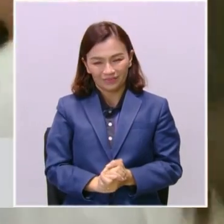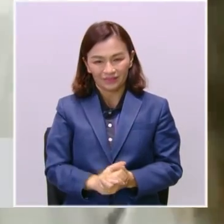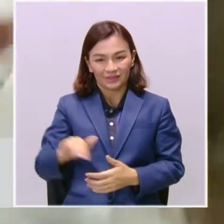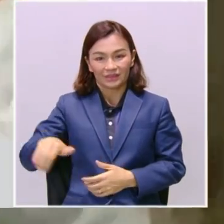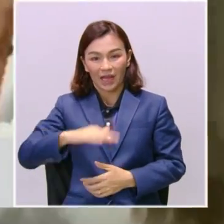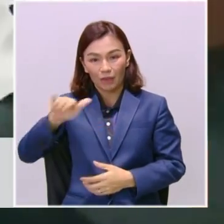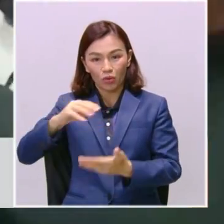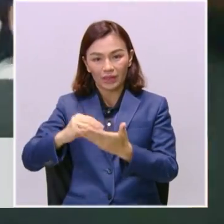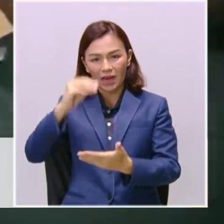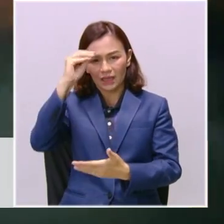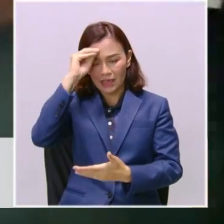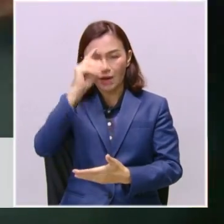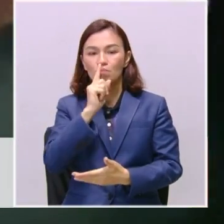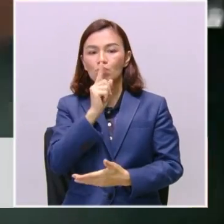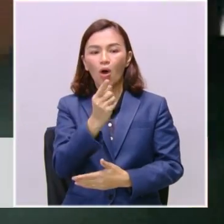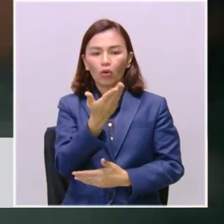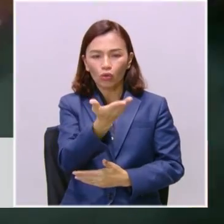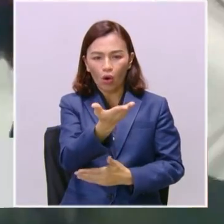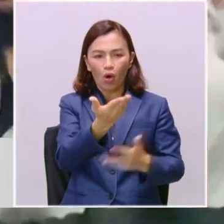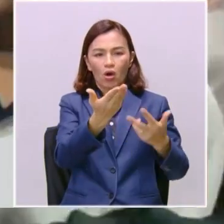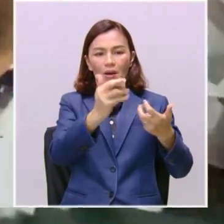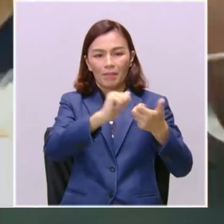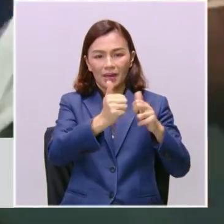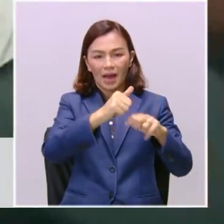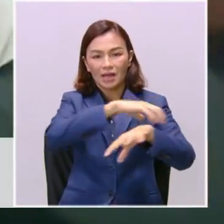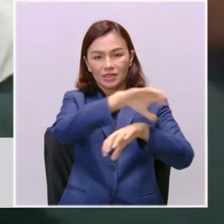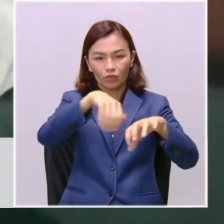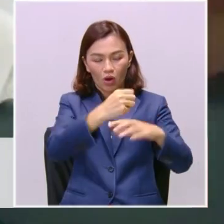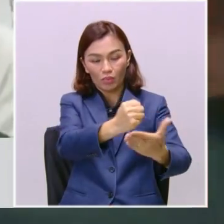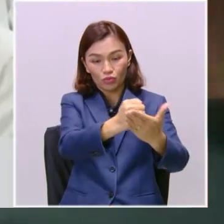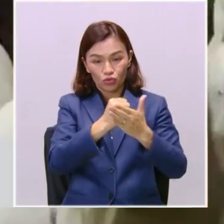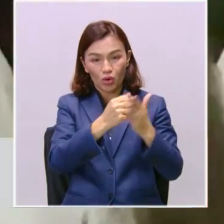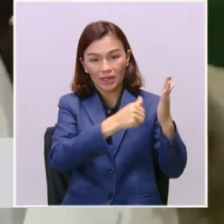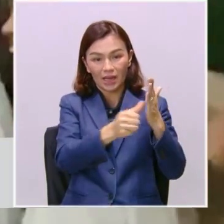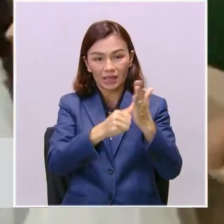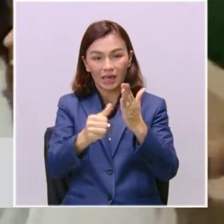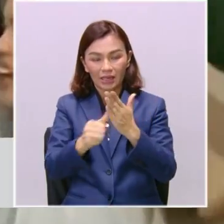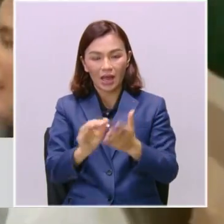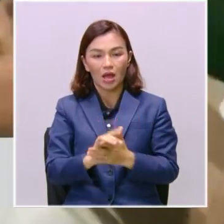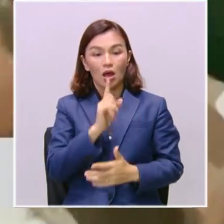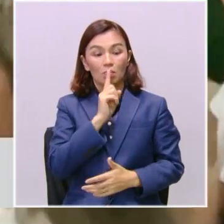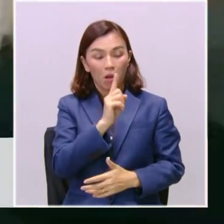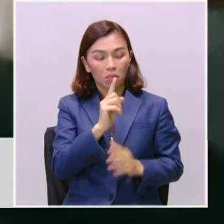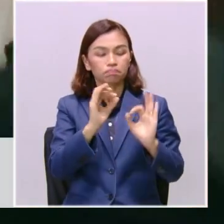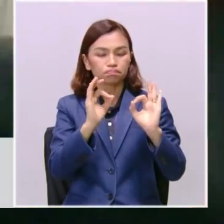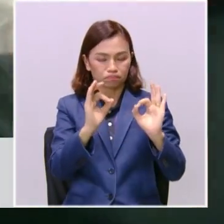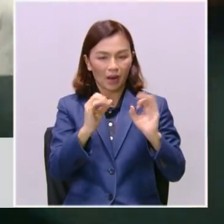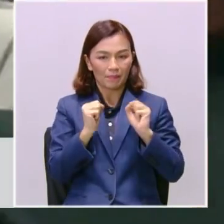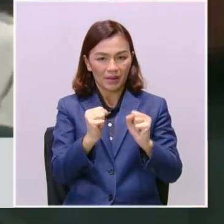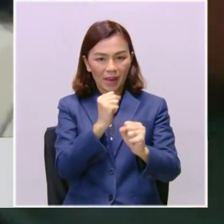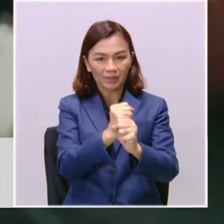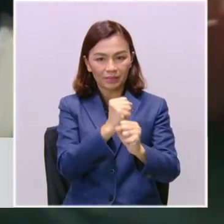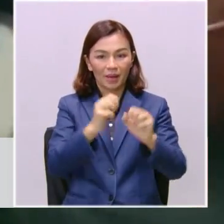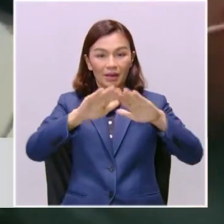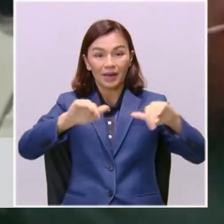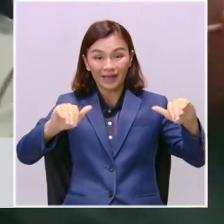กประวิตรขอให้ช่วยดูแลแก้ไขปัญหาสิ่งแวดล้อมพลเอกประวิตรก็รับปากนะคะว่าจะทำให้ดีที่สุดเด็กๆก็ได้ส่ง